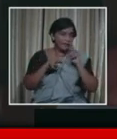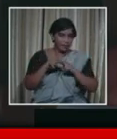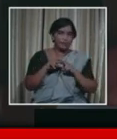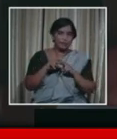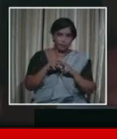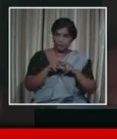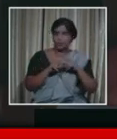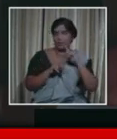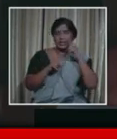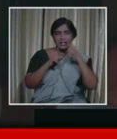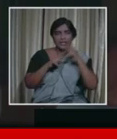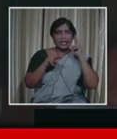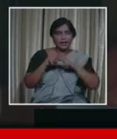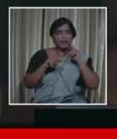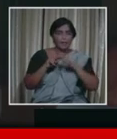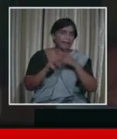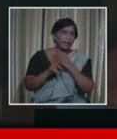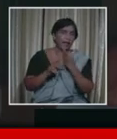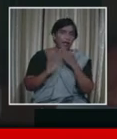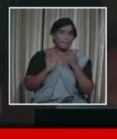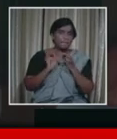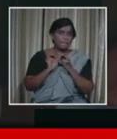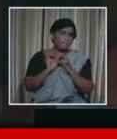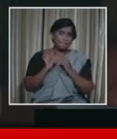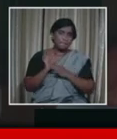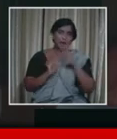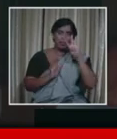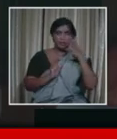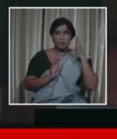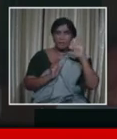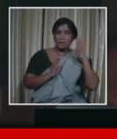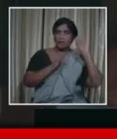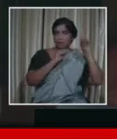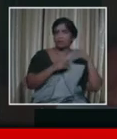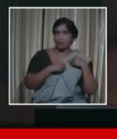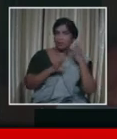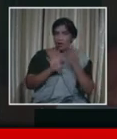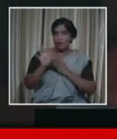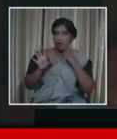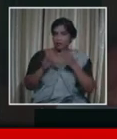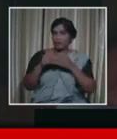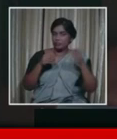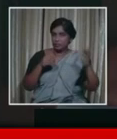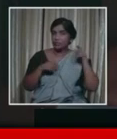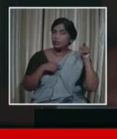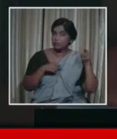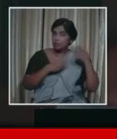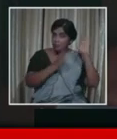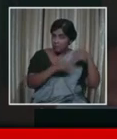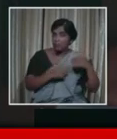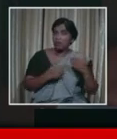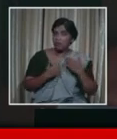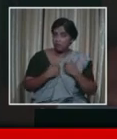fund facility. ඒ කියන්නේ අපිට බිලියන 4-5ක් පමණ ප්‍රමාණයක් ලැබෙයි කියලා අපි විශ්වාස කරන අවුරුදු 3ක් ඇතුළත. ඒක එනකම් අපිට